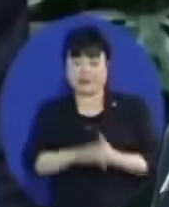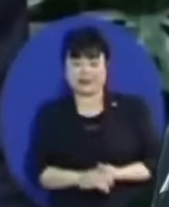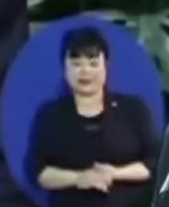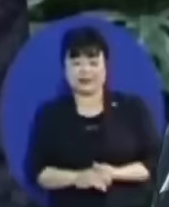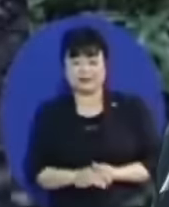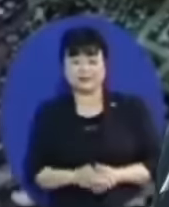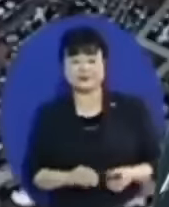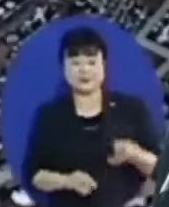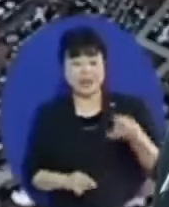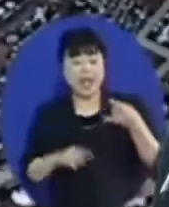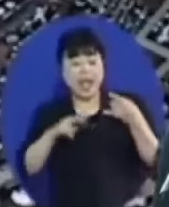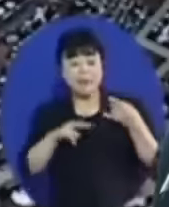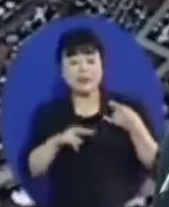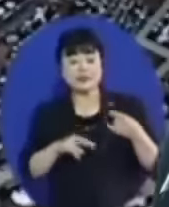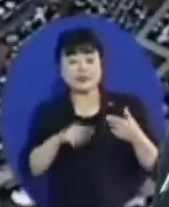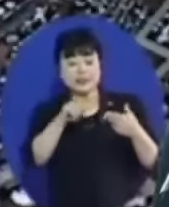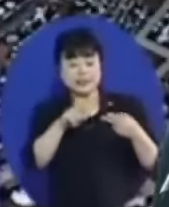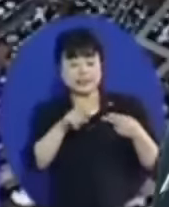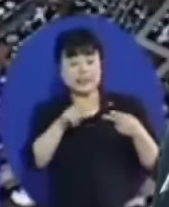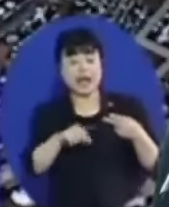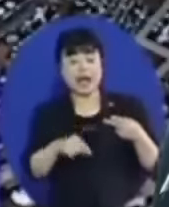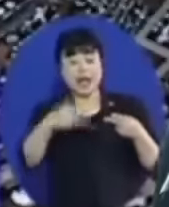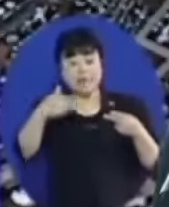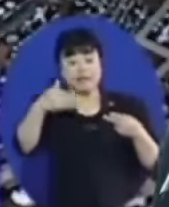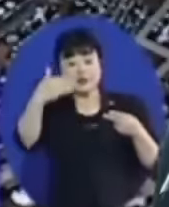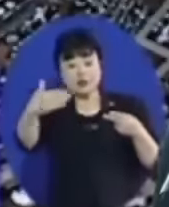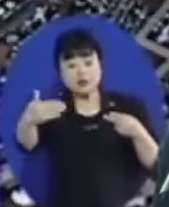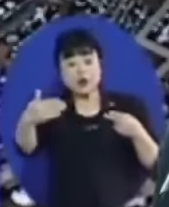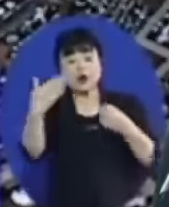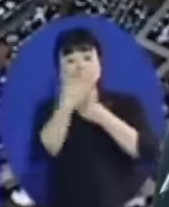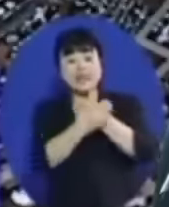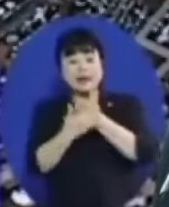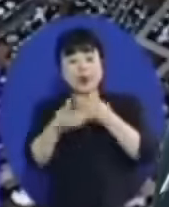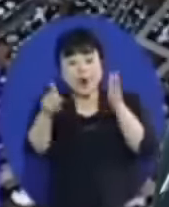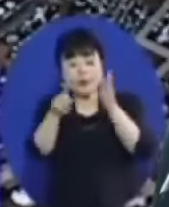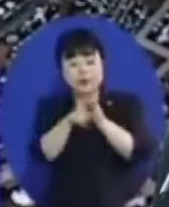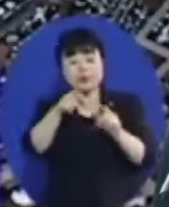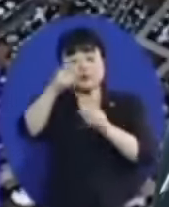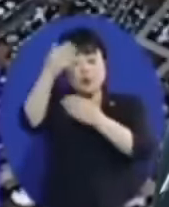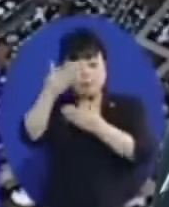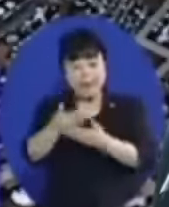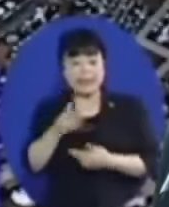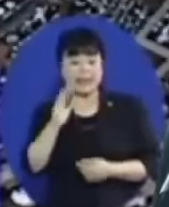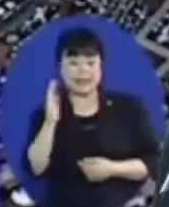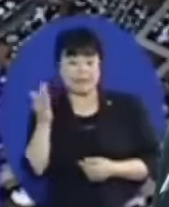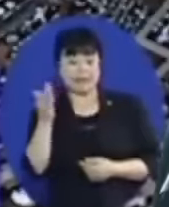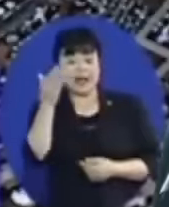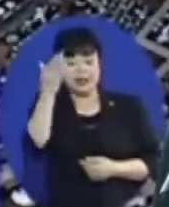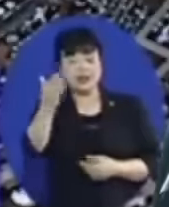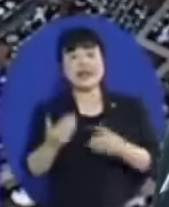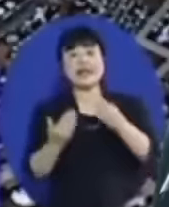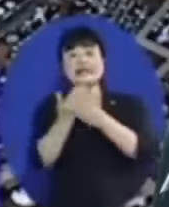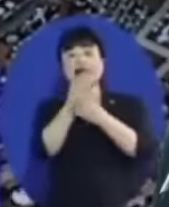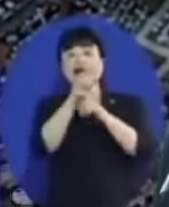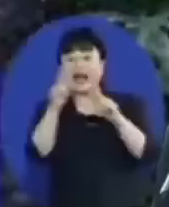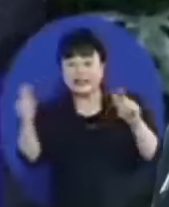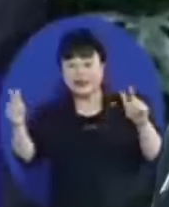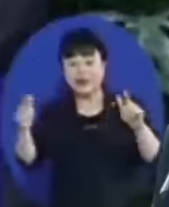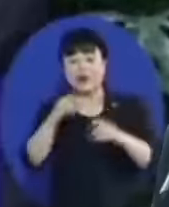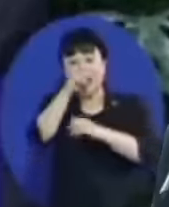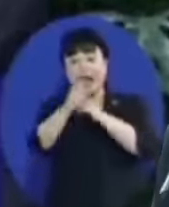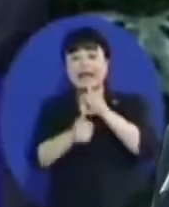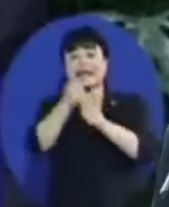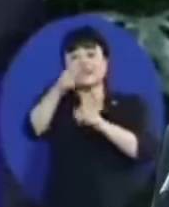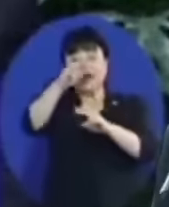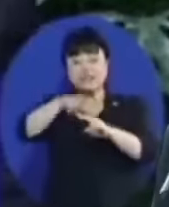에베소 2장 8절로 9절에 너희는 그 은혜를 인하여 믿음으로 말미암아 구원을 얻은 적, 이것이 너희에게서 난 것이 아니요